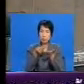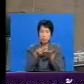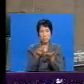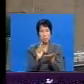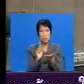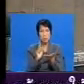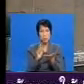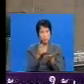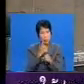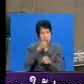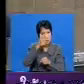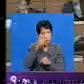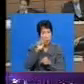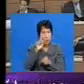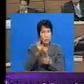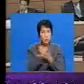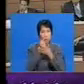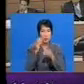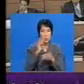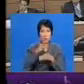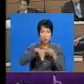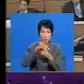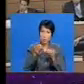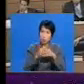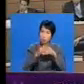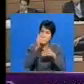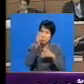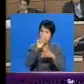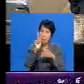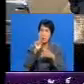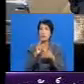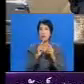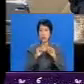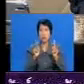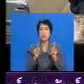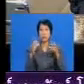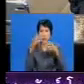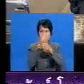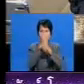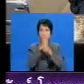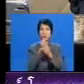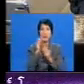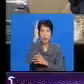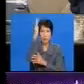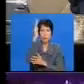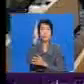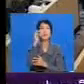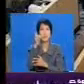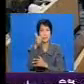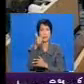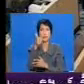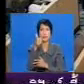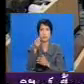งไปแล้วอาจไม่สามารถกระตุ้นเศรษฐกิจได้แต่ในที่สุดค่ะที่ประชุมเสียงส่วนใหญ่มีมติเห็นด้วยตามร่างของคณะ